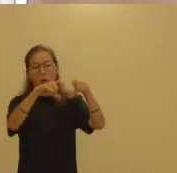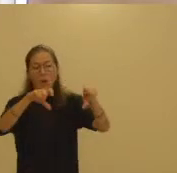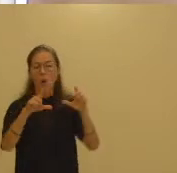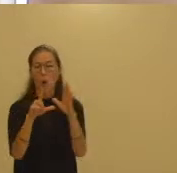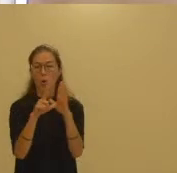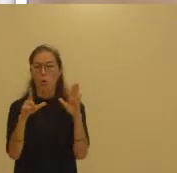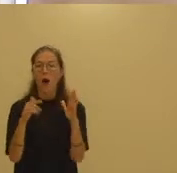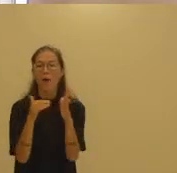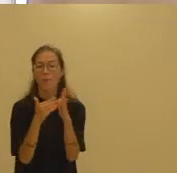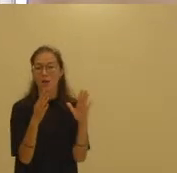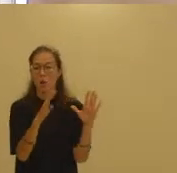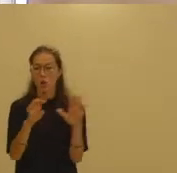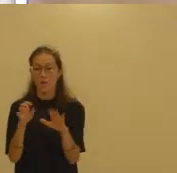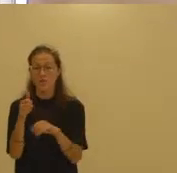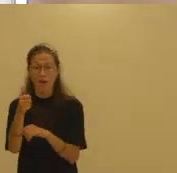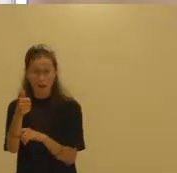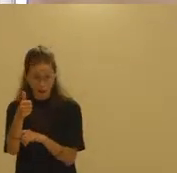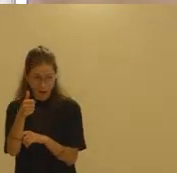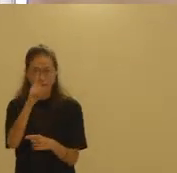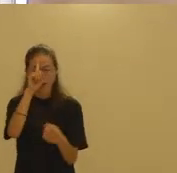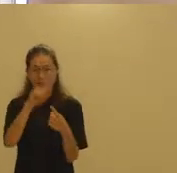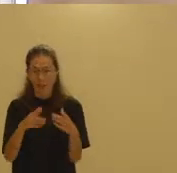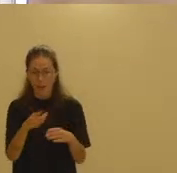type association protectrice des animaux.